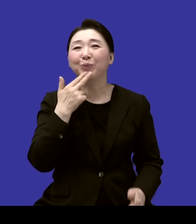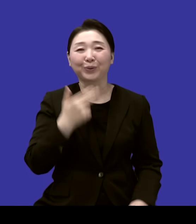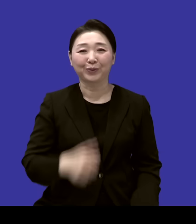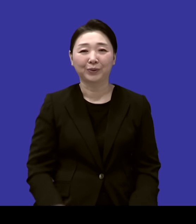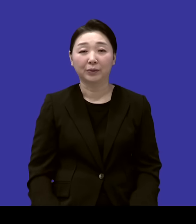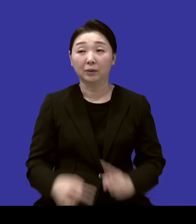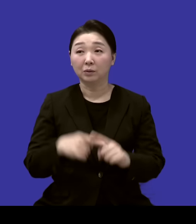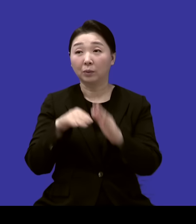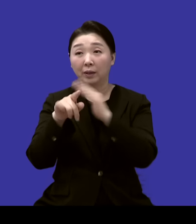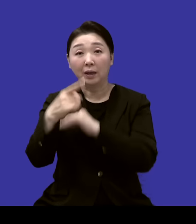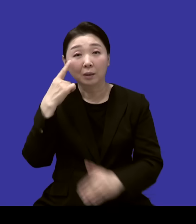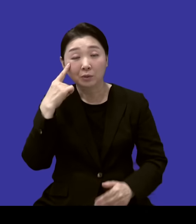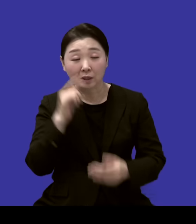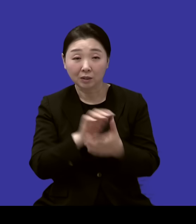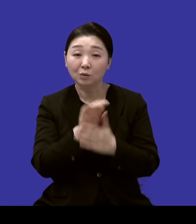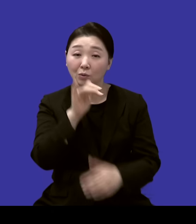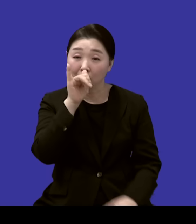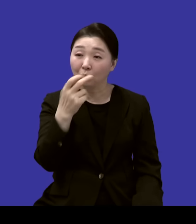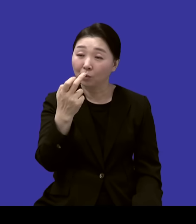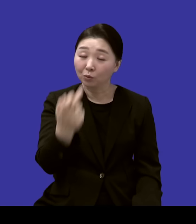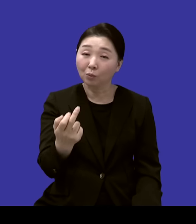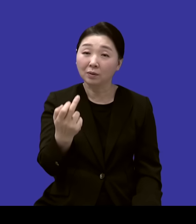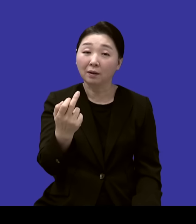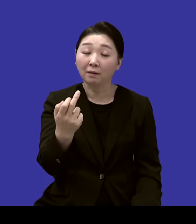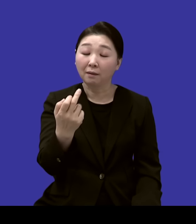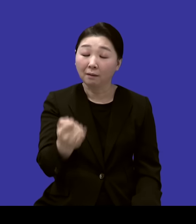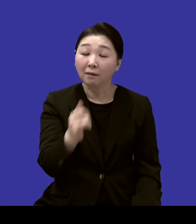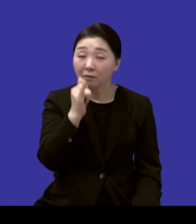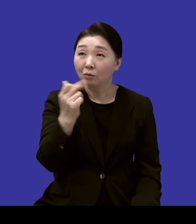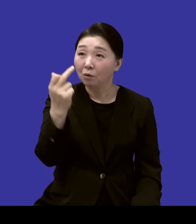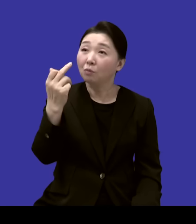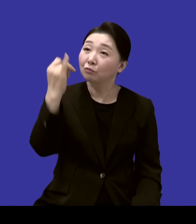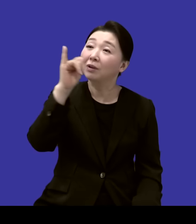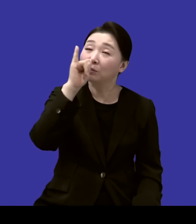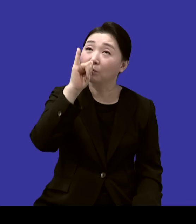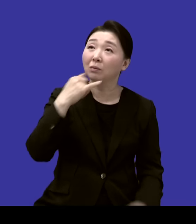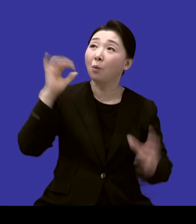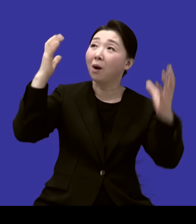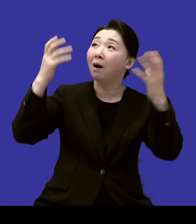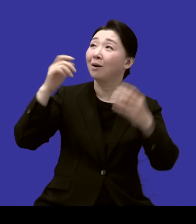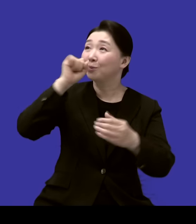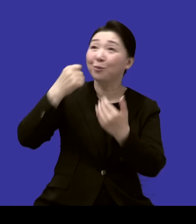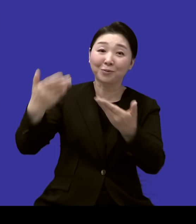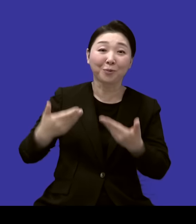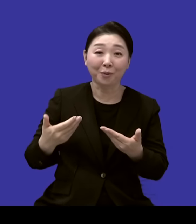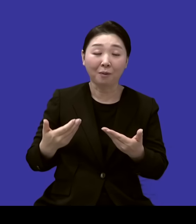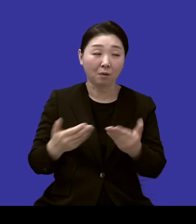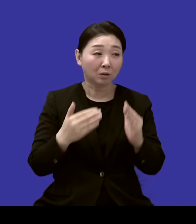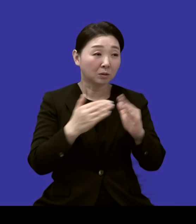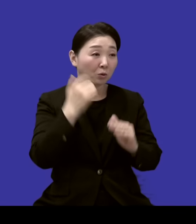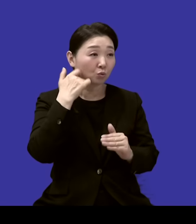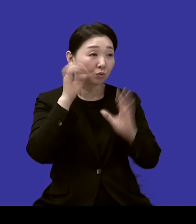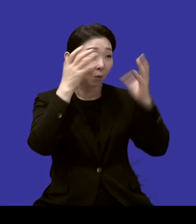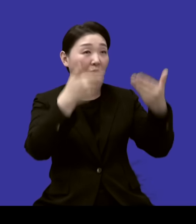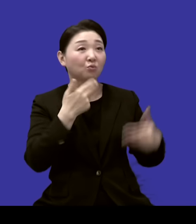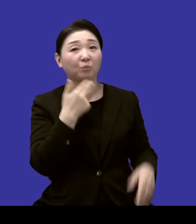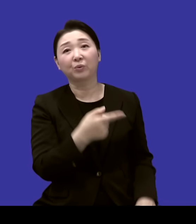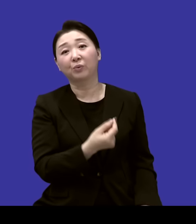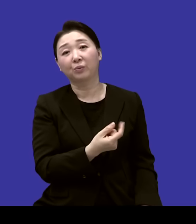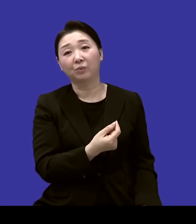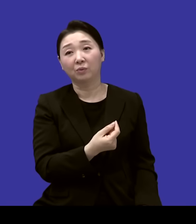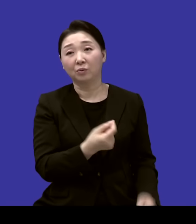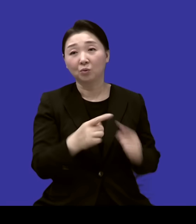교회를 가니까 친구도 있고 동생도 있고 형 누나들이 있고 네. 무엇보다 저를 환영해 주는 거예요. 네. 집에서는 아무도 저를 환영해 주지 않는데